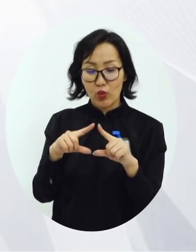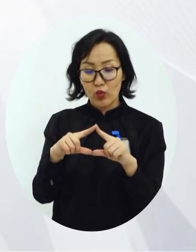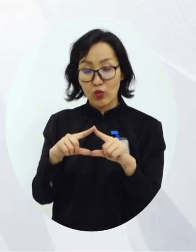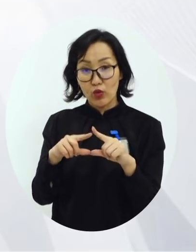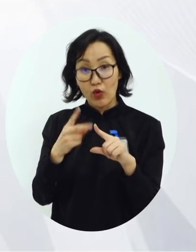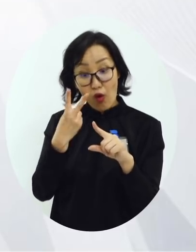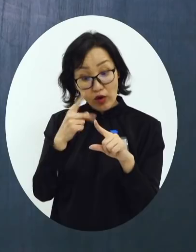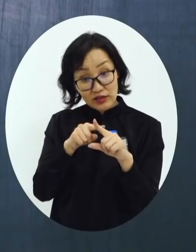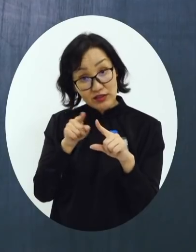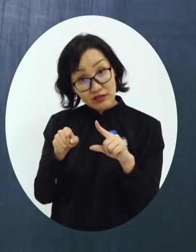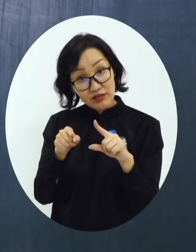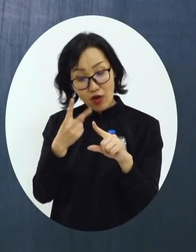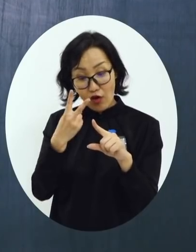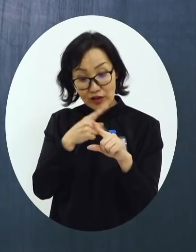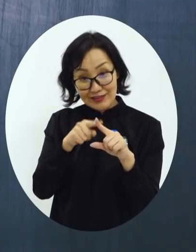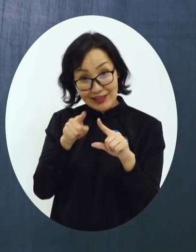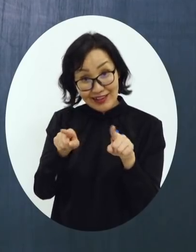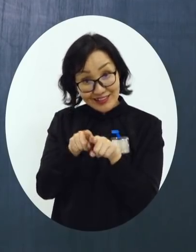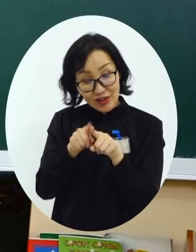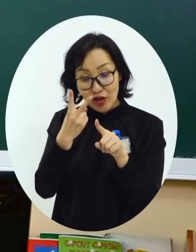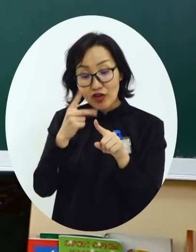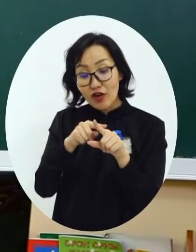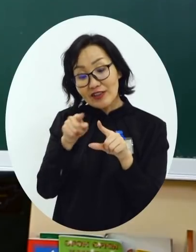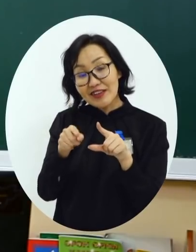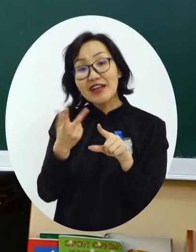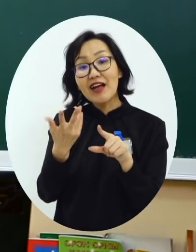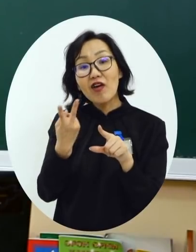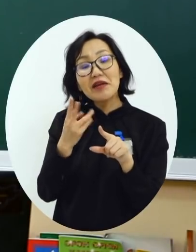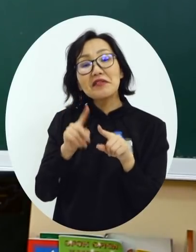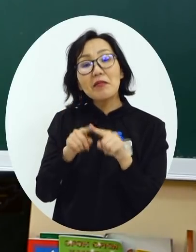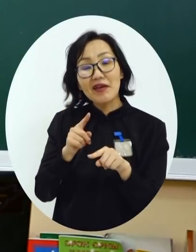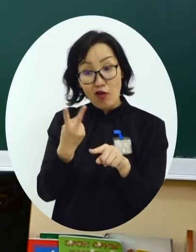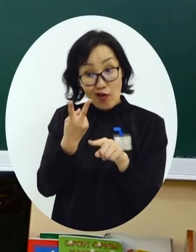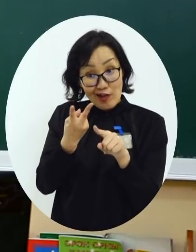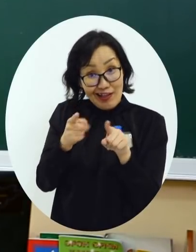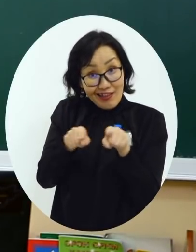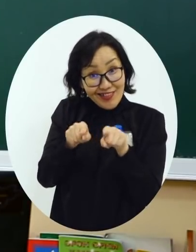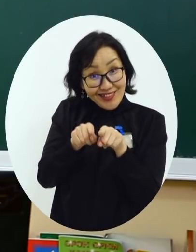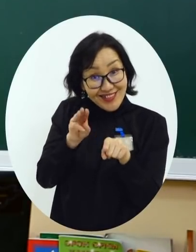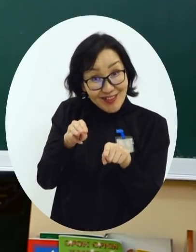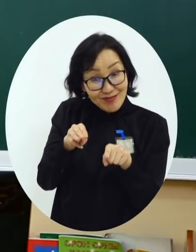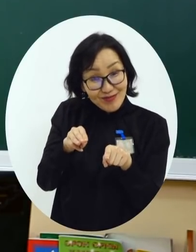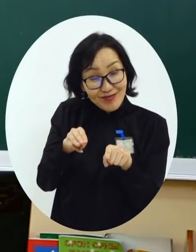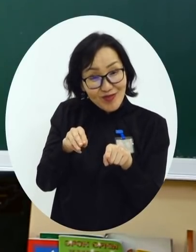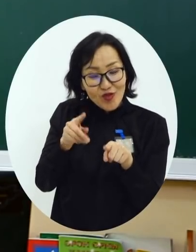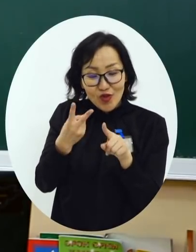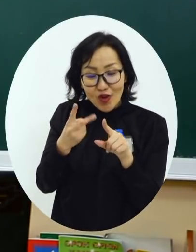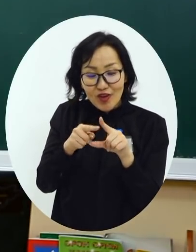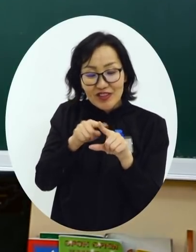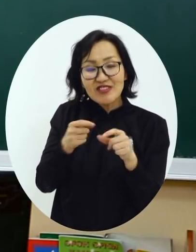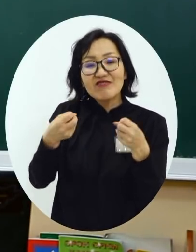Үгүй. Яагаад? Хоёр тал үлдсэн. Тэр хоёр тал маань ямар юм? Адил хажууд гэсэн учраас нөгөө хоёр